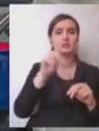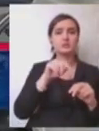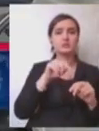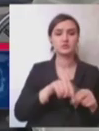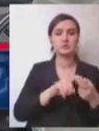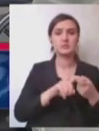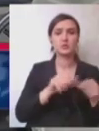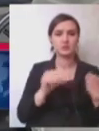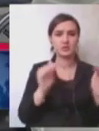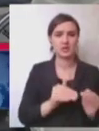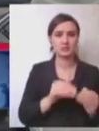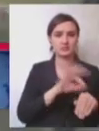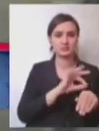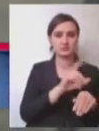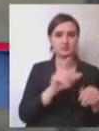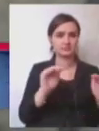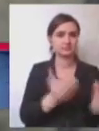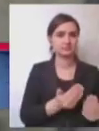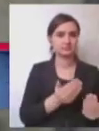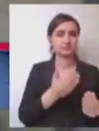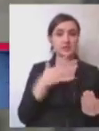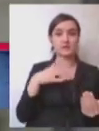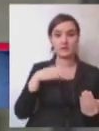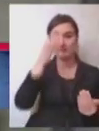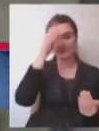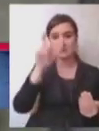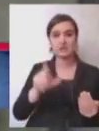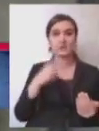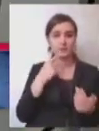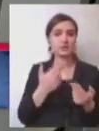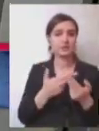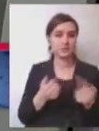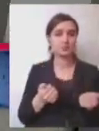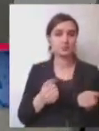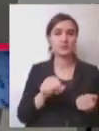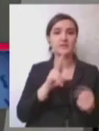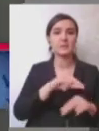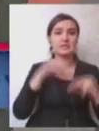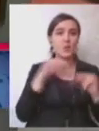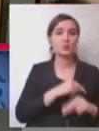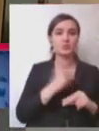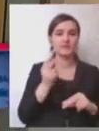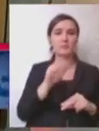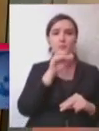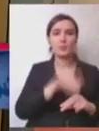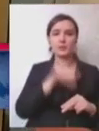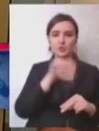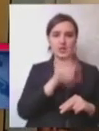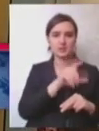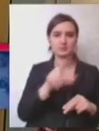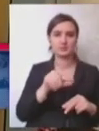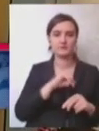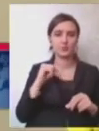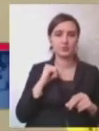საკმაოდ დაბალი და ეს ყველაფერი, როგორც ქართულ მეცნიერმა გვითხრა, რა თქმა უნდა ძირითადად დამსახურება არის იმ პროფესიონალების, რომლებიც თავად